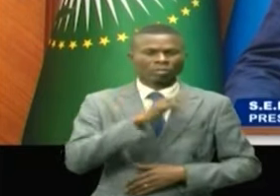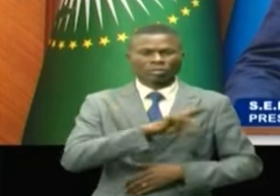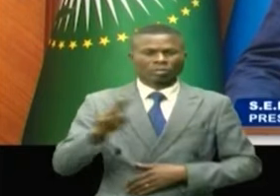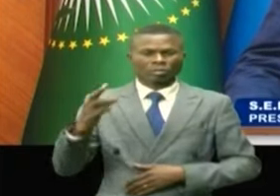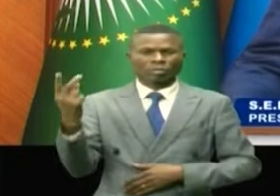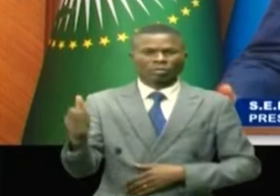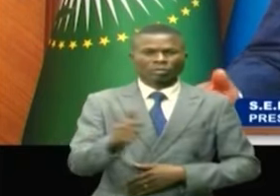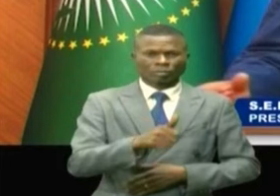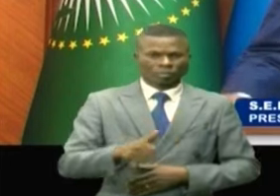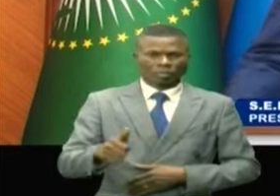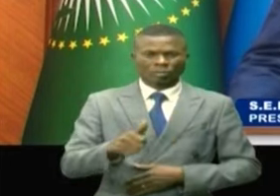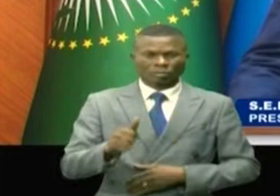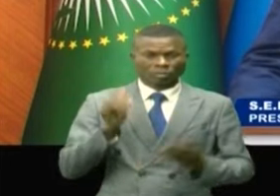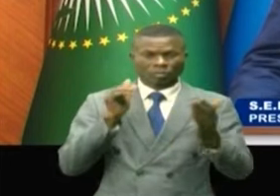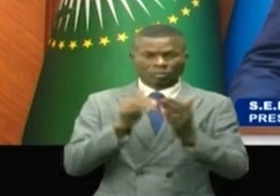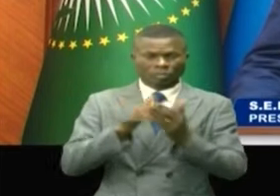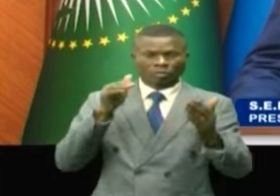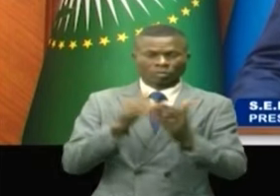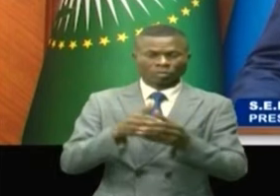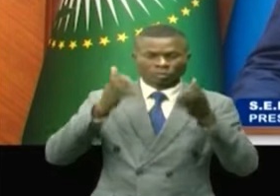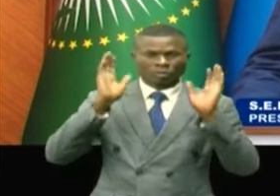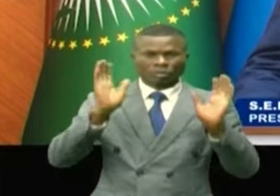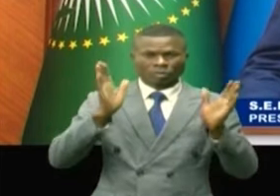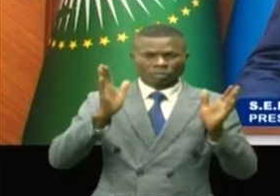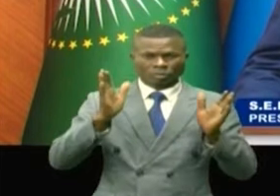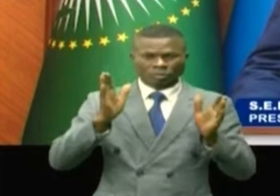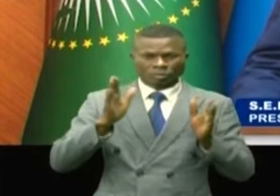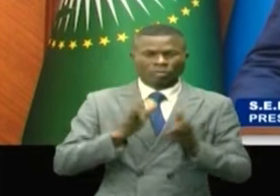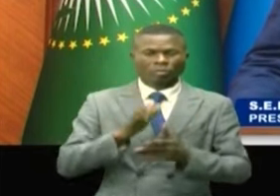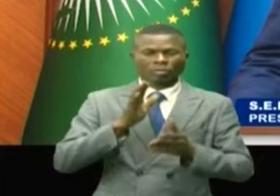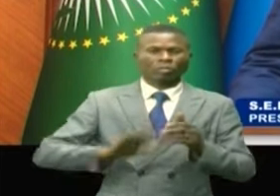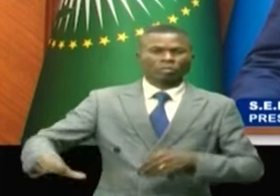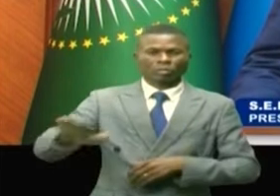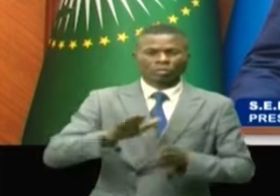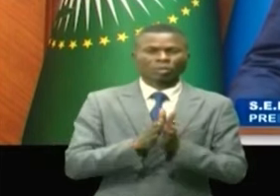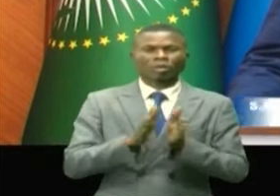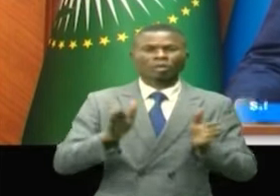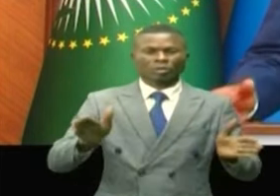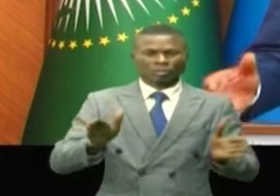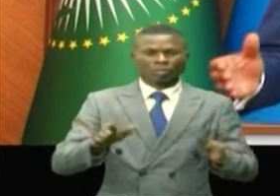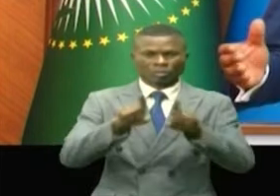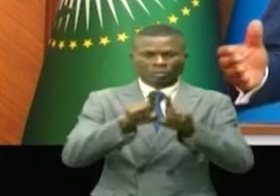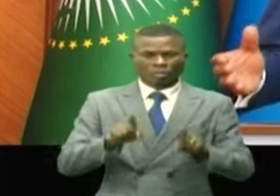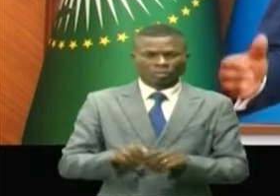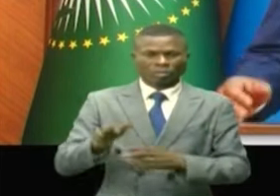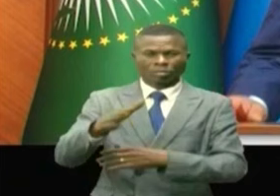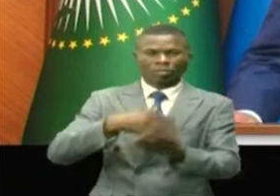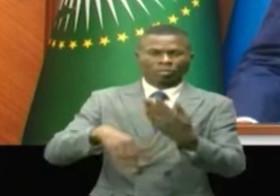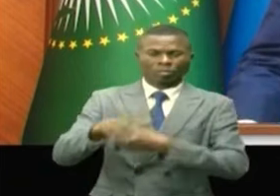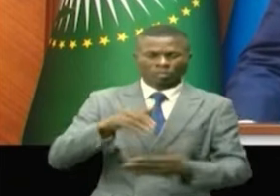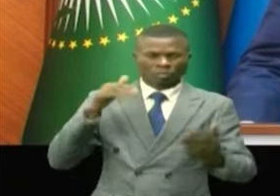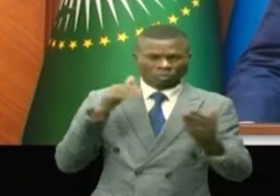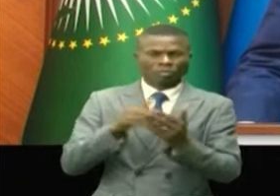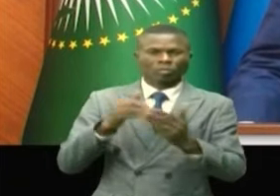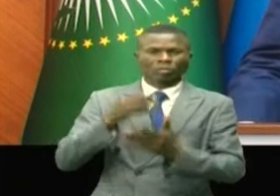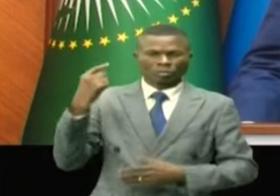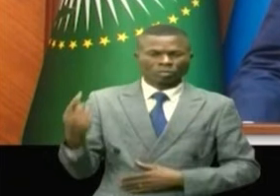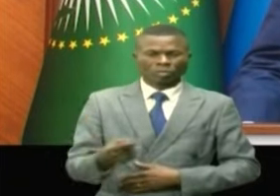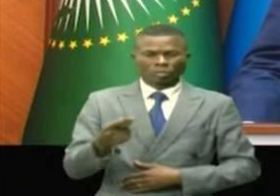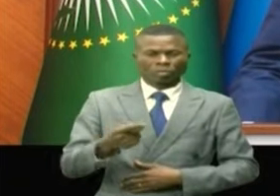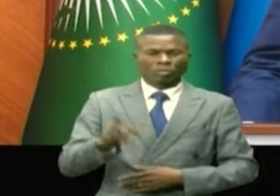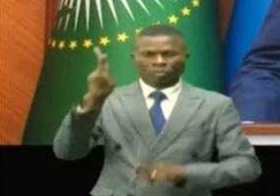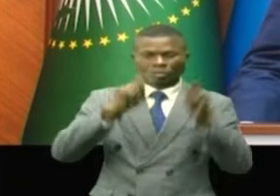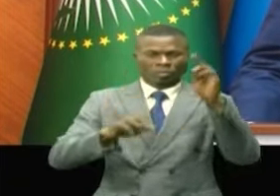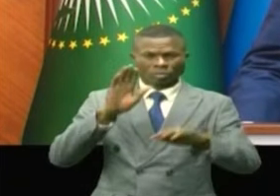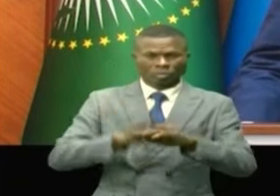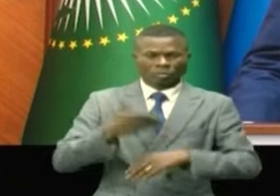2021 face aux menaces graves pesant sur l'intégrité de notre territoire et à l'insécurité récurrente vécu par nos